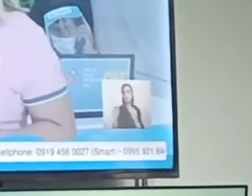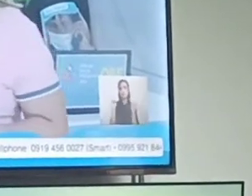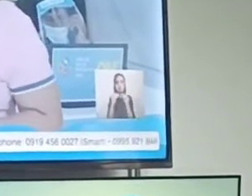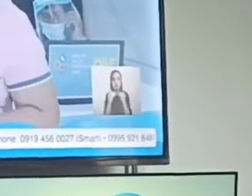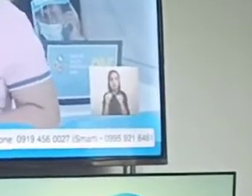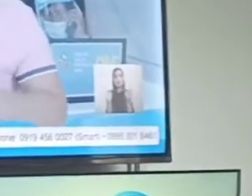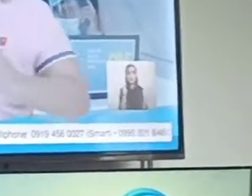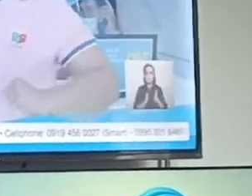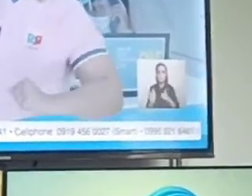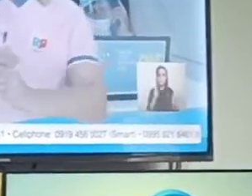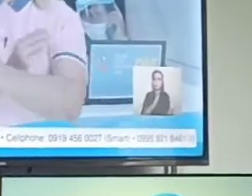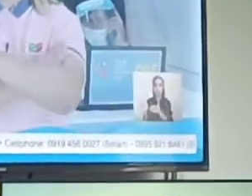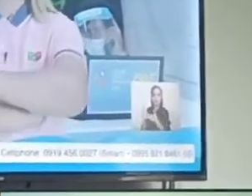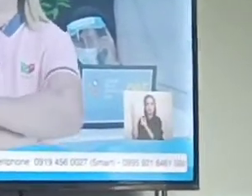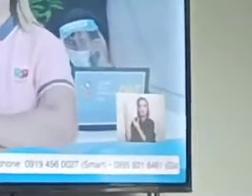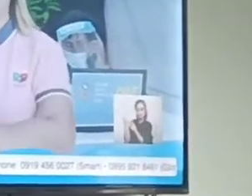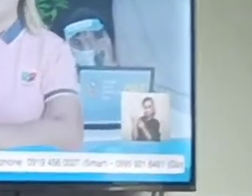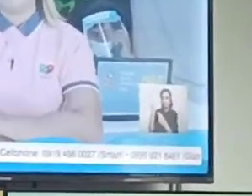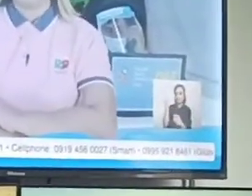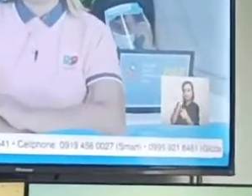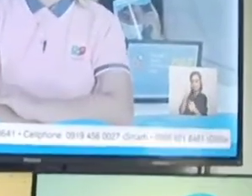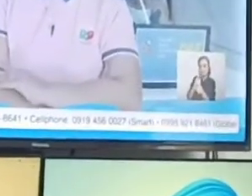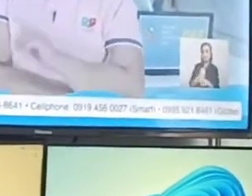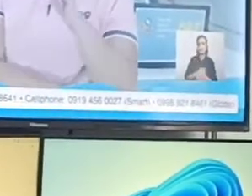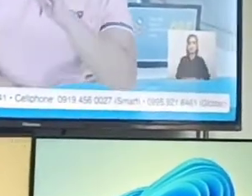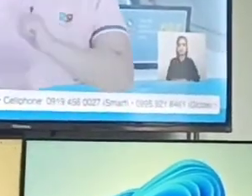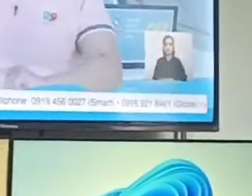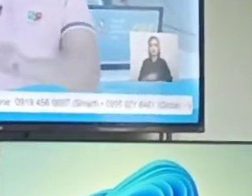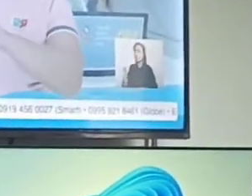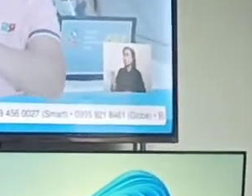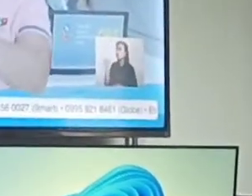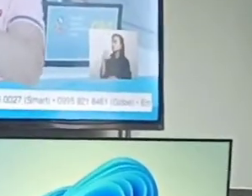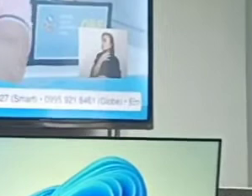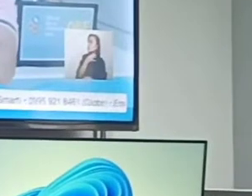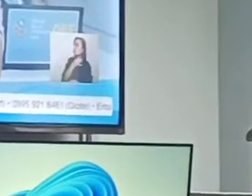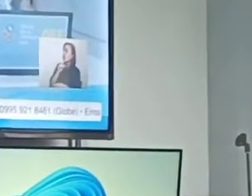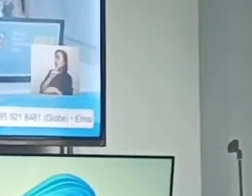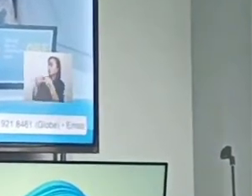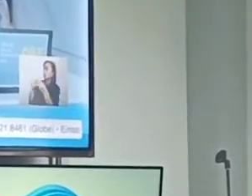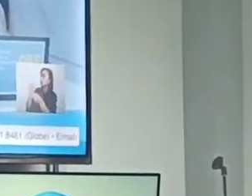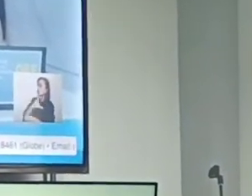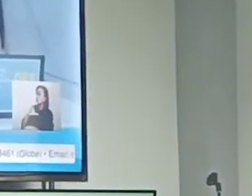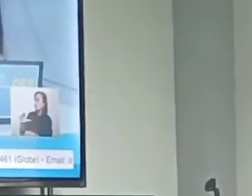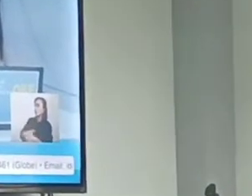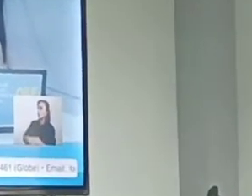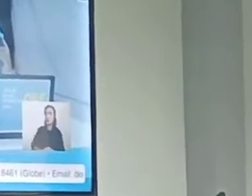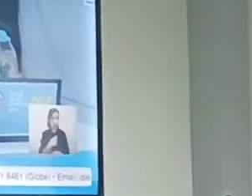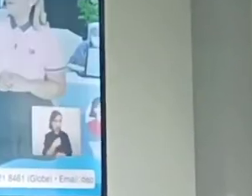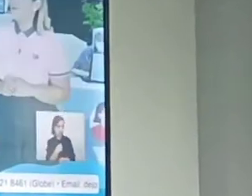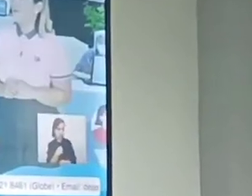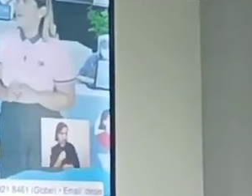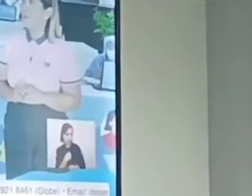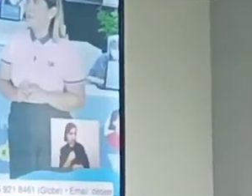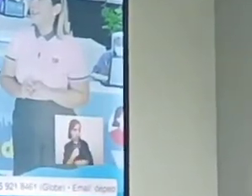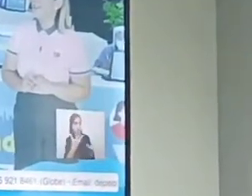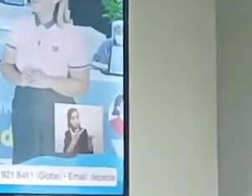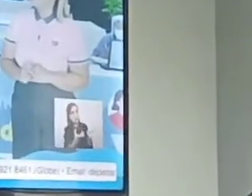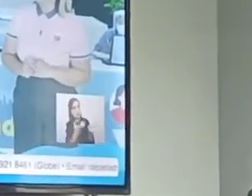na-miss ko na po talaga. Hindi ko na alam kung kailan ako huling napadpad sa division namin eh. Siguro pag nagpasa ako ng